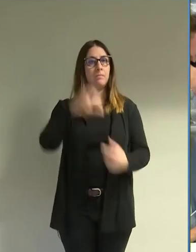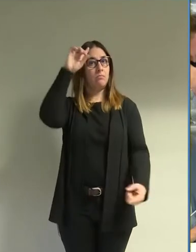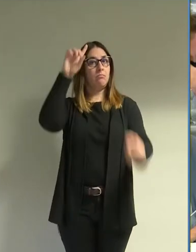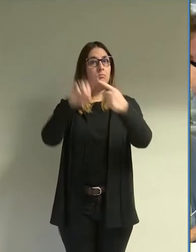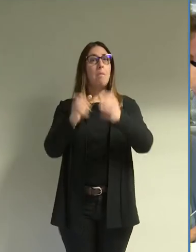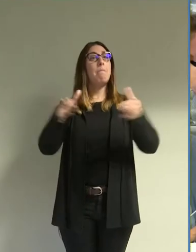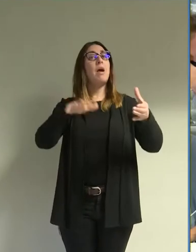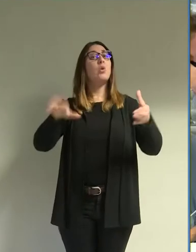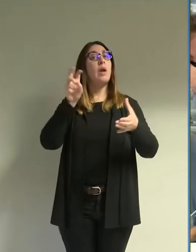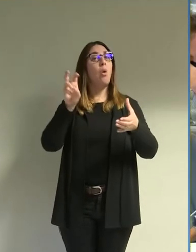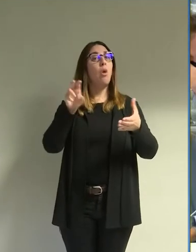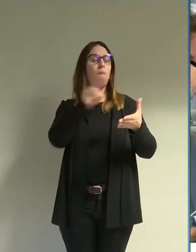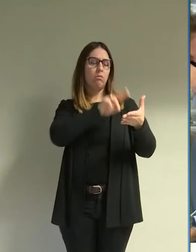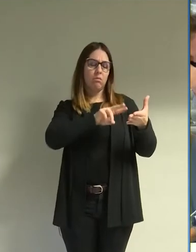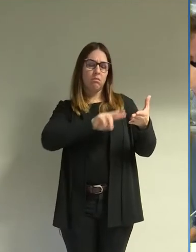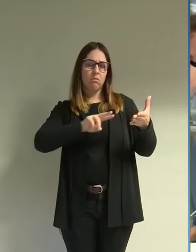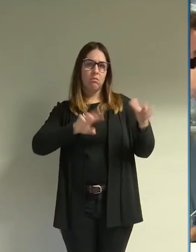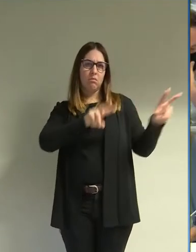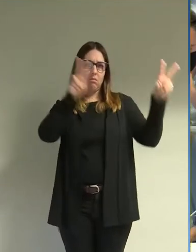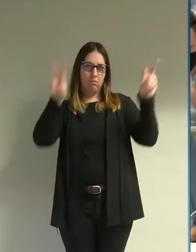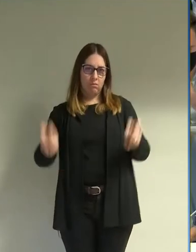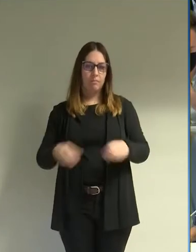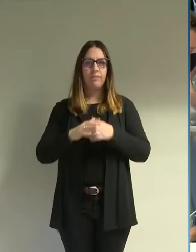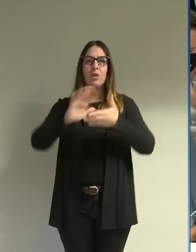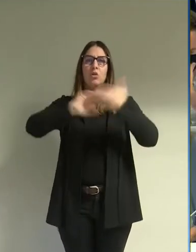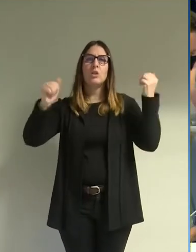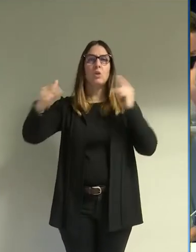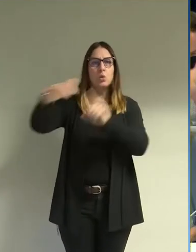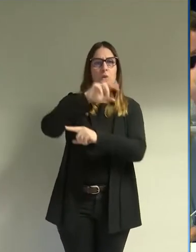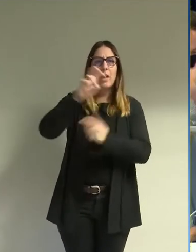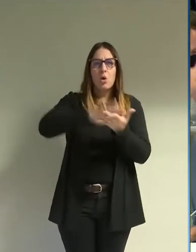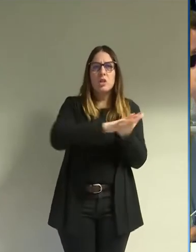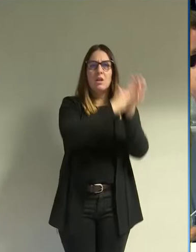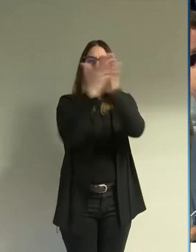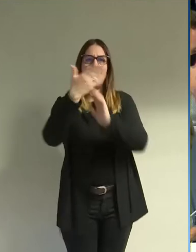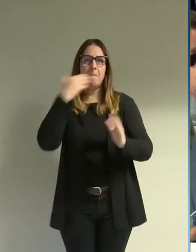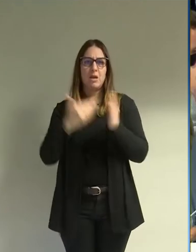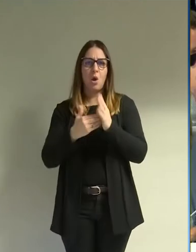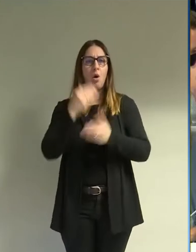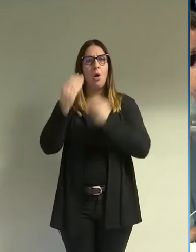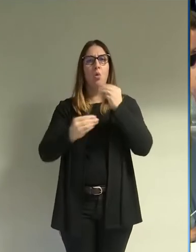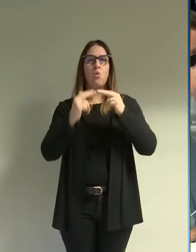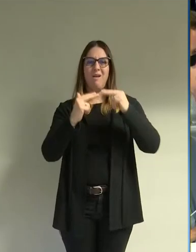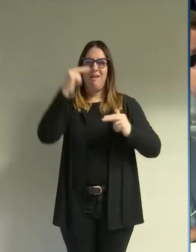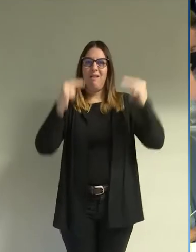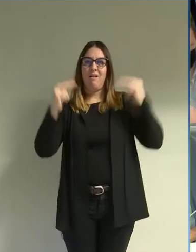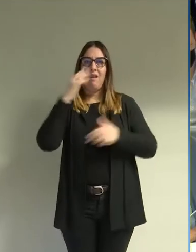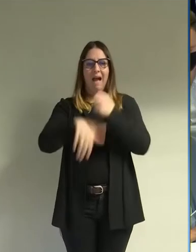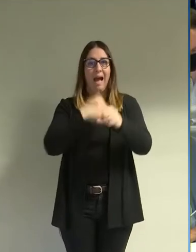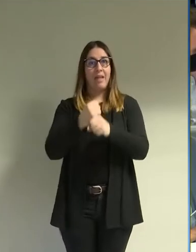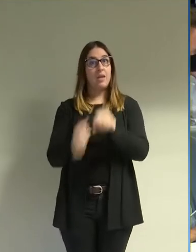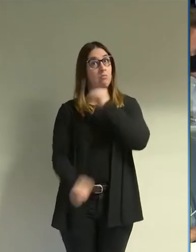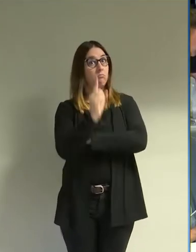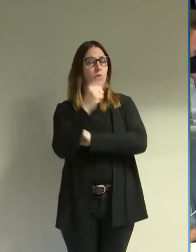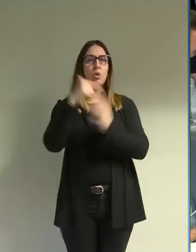majorité de grenoble pour conforter sa trajectoire de transition sociale et écologique et nourrir le changement d'échelle initiée par l'année événement capitale verte